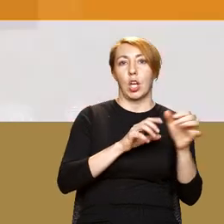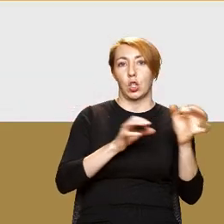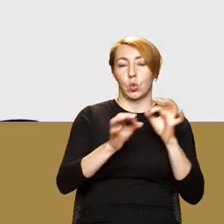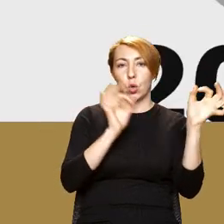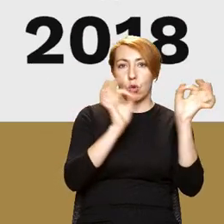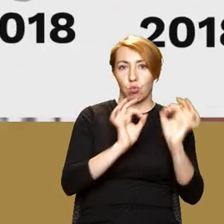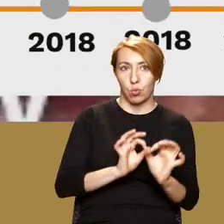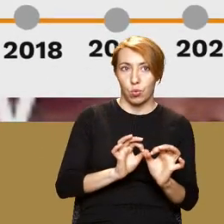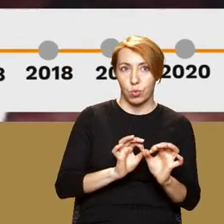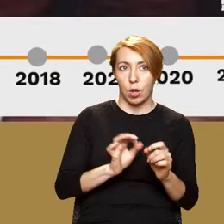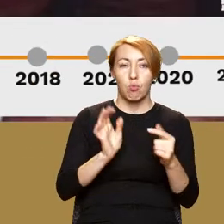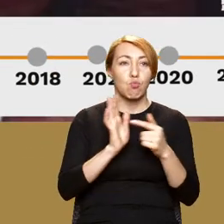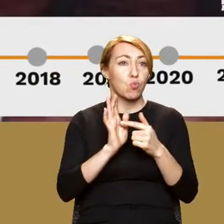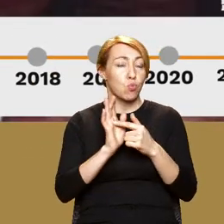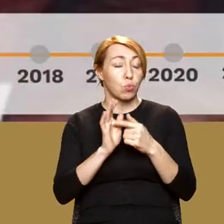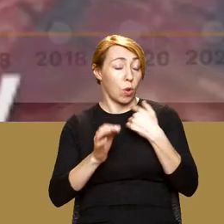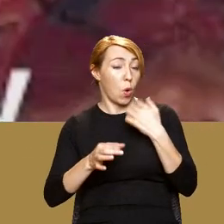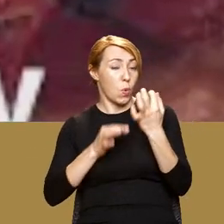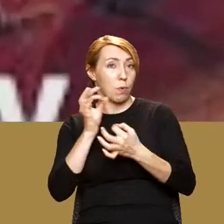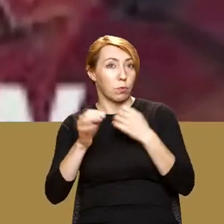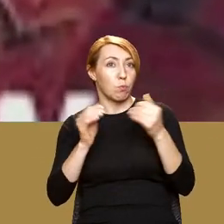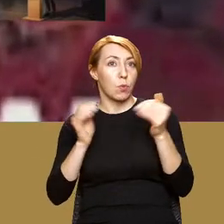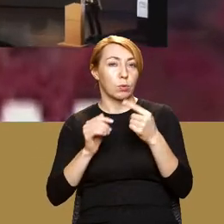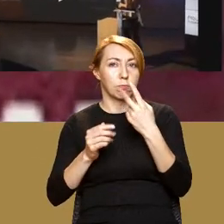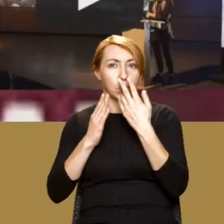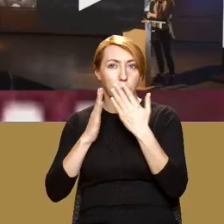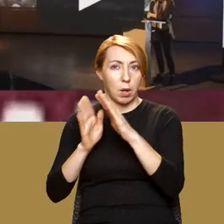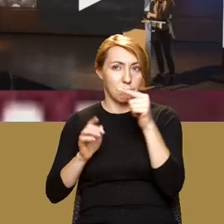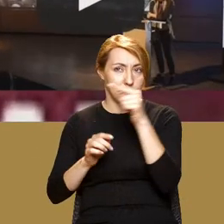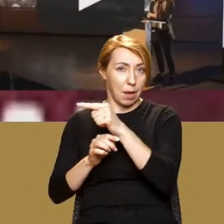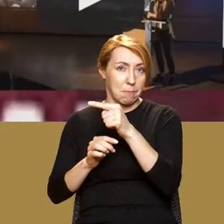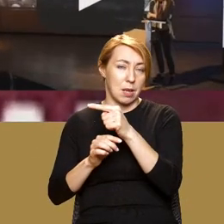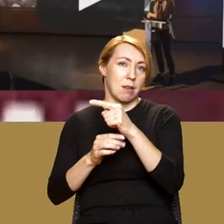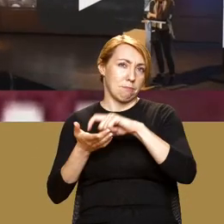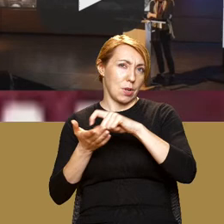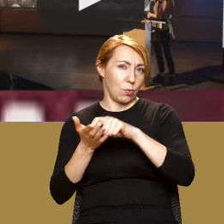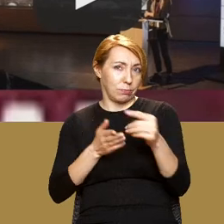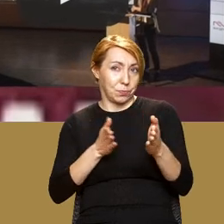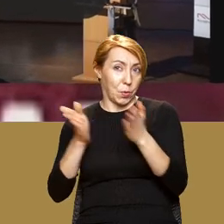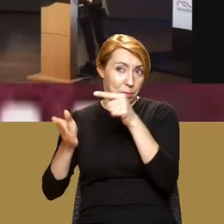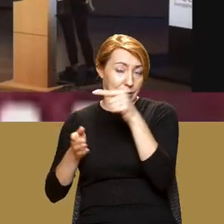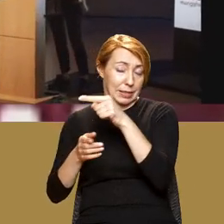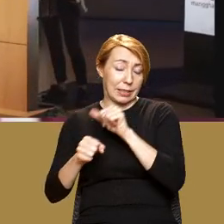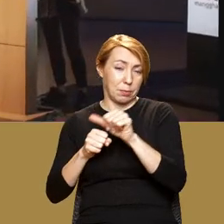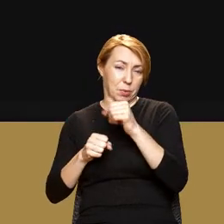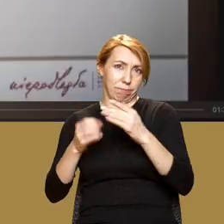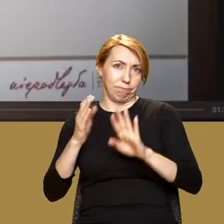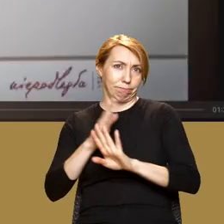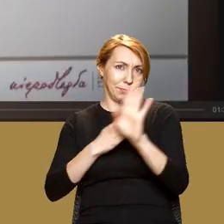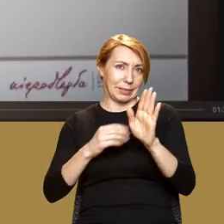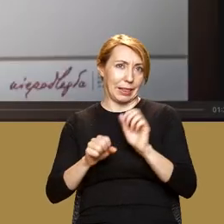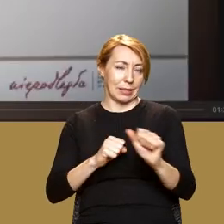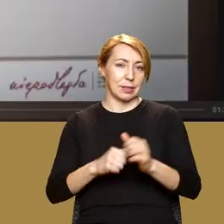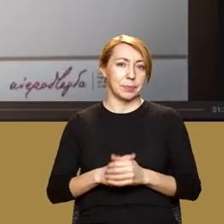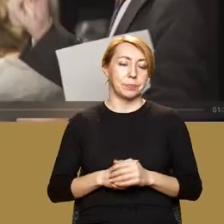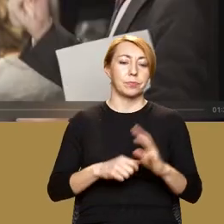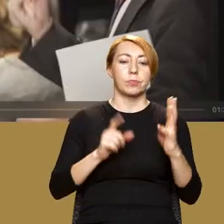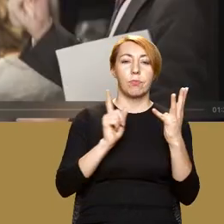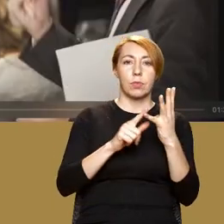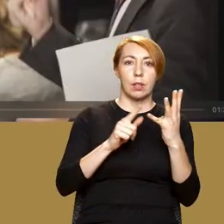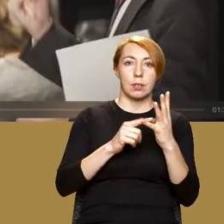publikacje, o których mówię, będziecie Państwo mogli zobaczyć w Saloniku, ponieważ są one tam prezentowane. No i czwarta